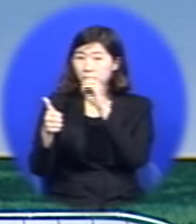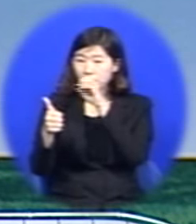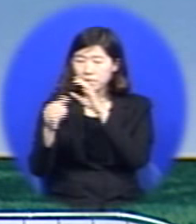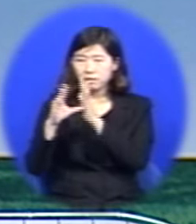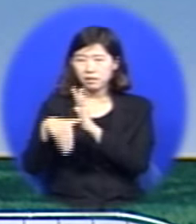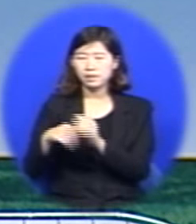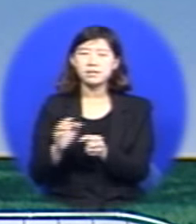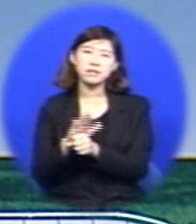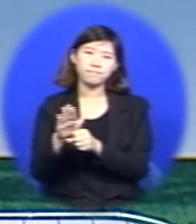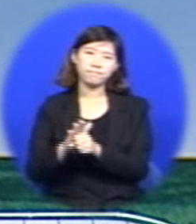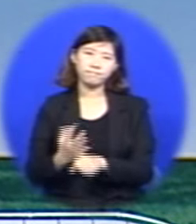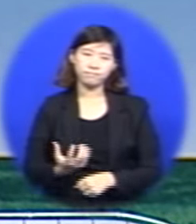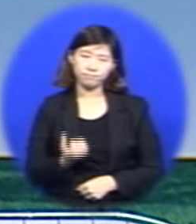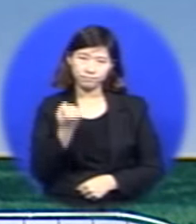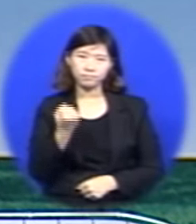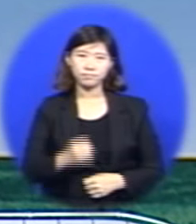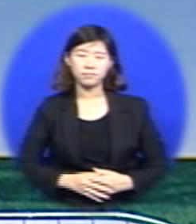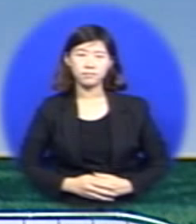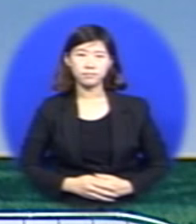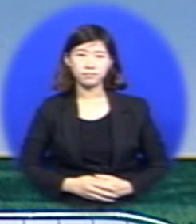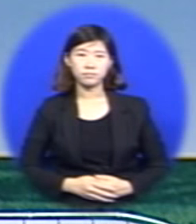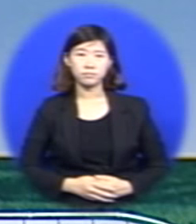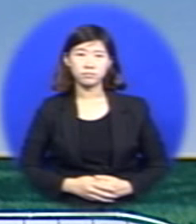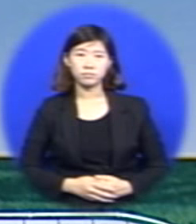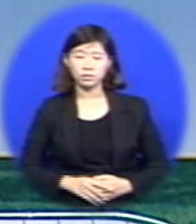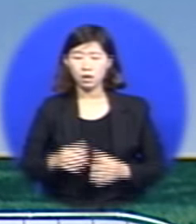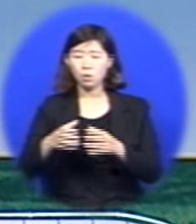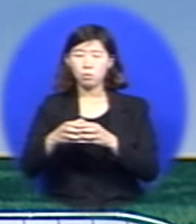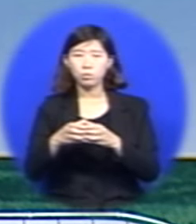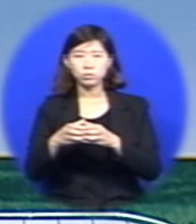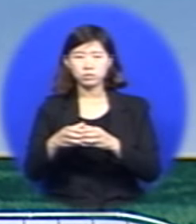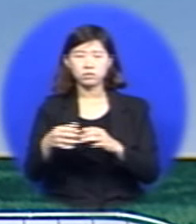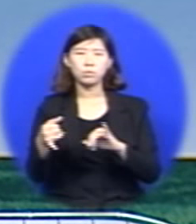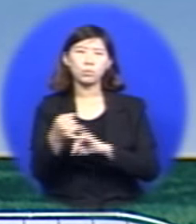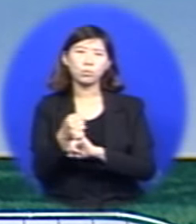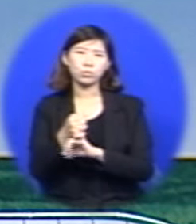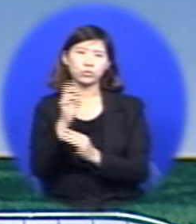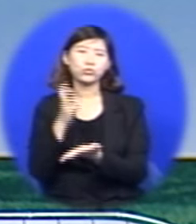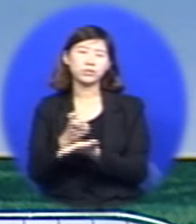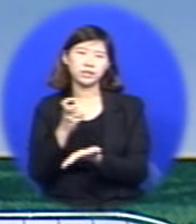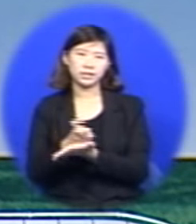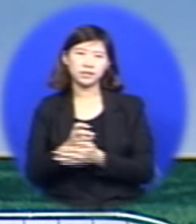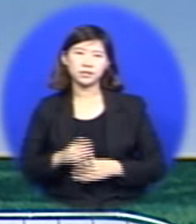이것을 그 공동체가 반드시 지켜야 될 철칙으로 여깁니다.